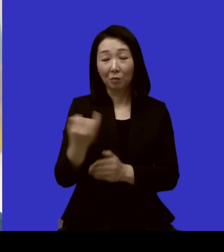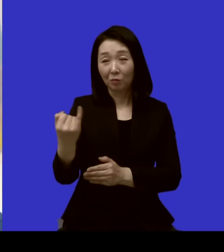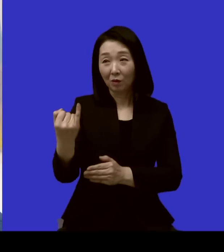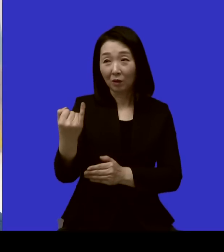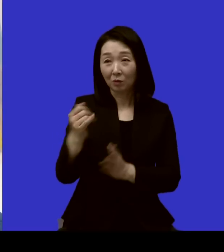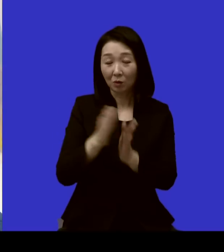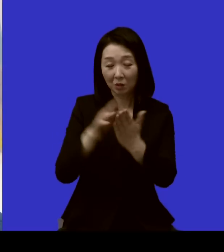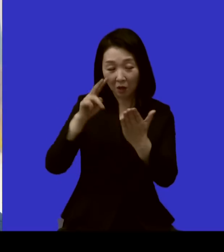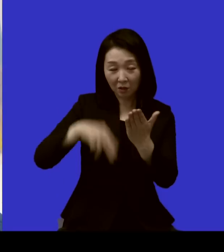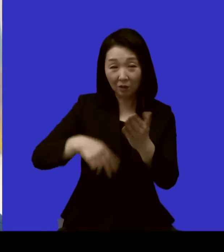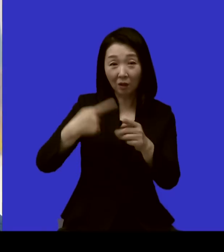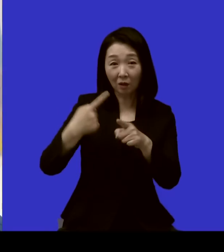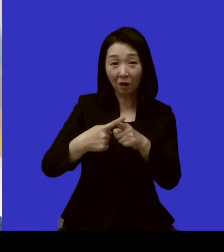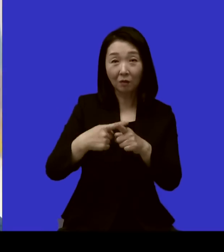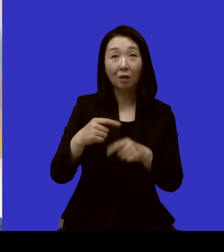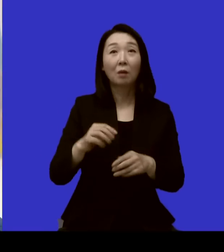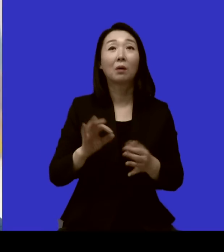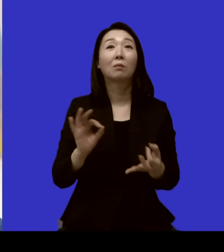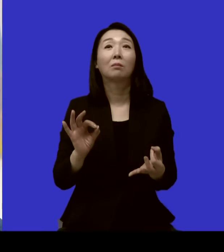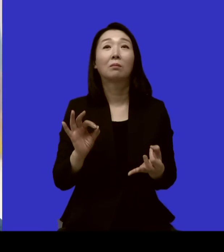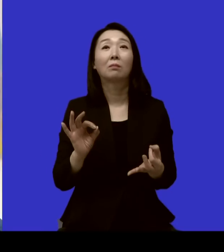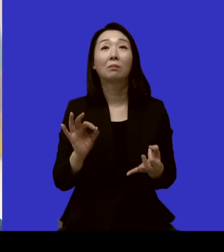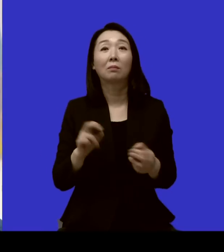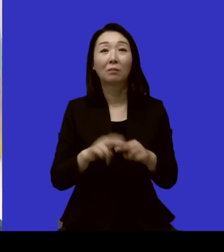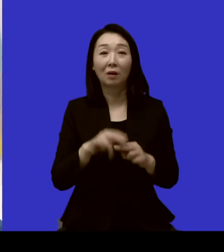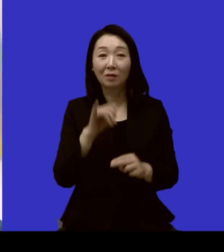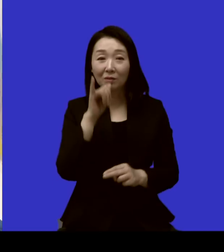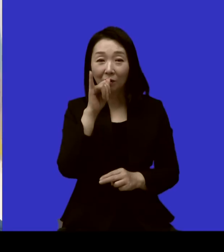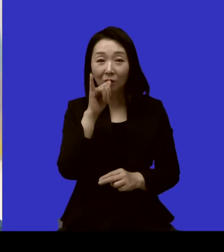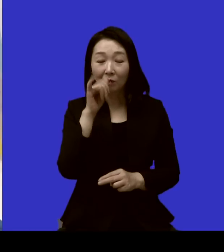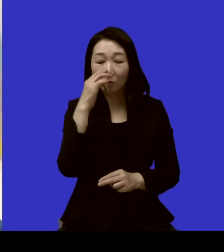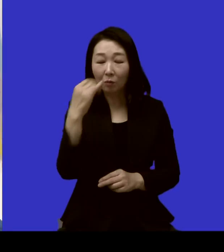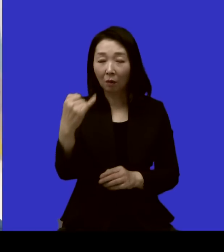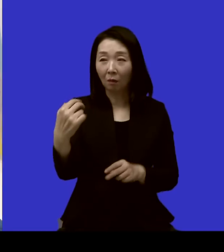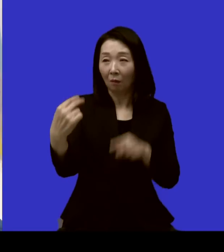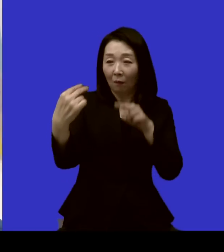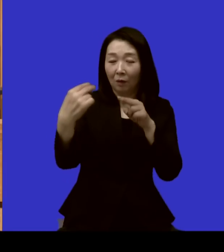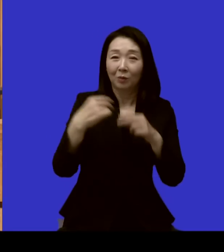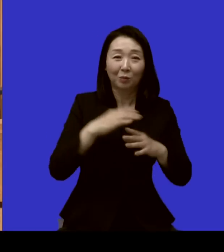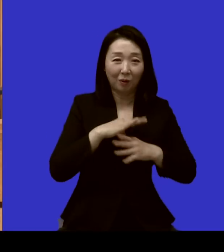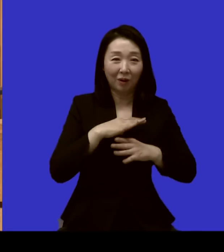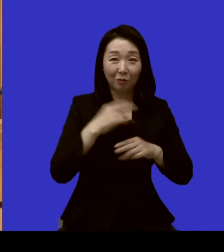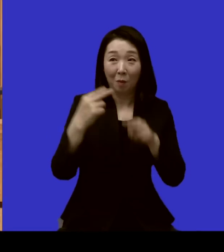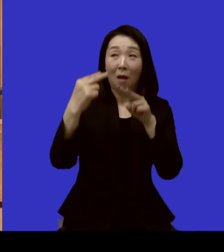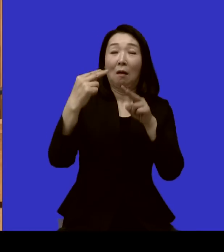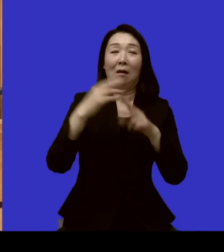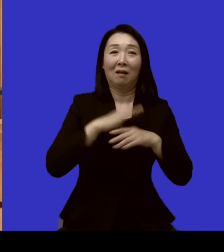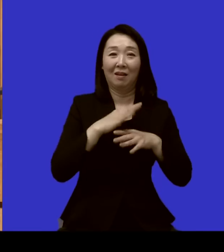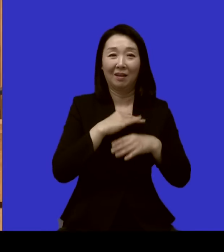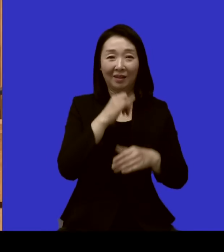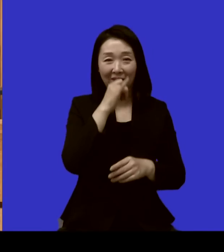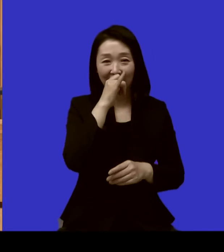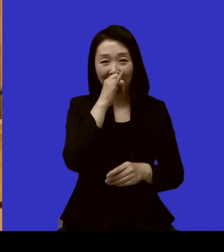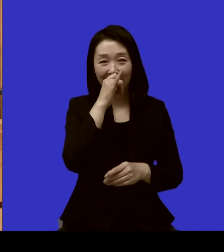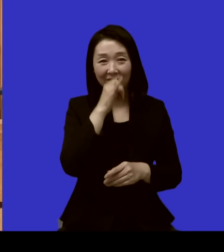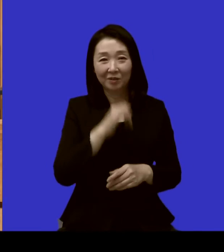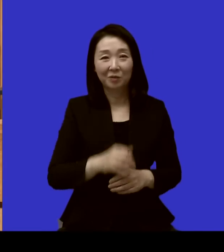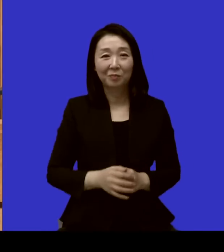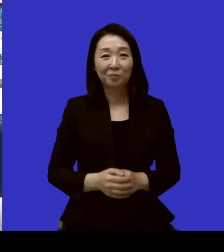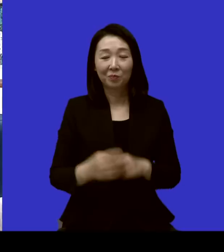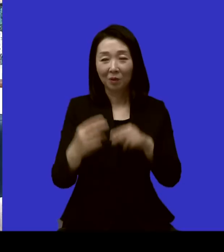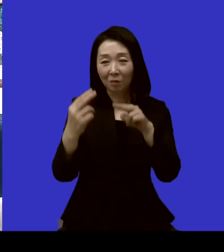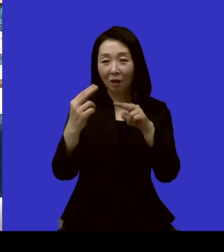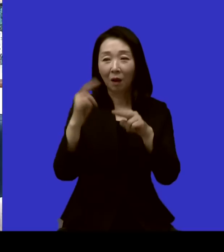계속 책을 보다가도 제가 이러고 가만히 앉아 있으니까 이게 고개를 들면은 되게 놀라시더라고요. 그렇죠. 눈이 마주치면 예, 밀려야지. 제가 이러고 그냥